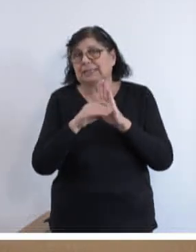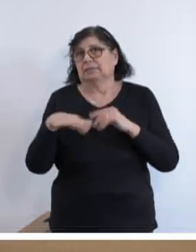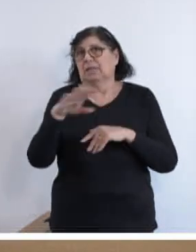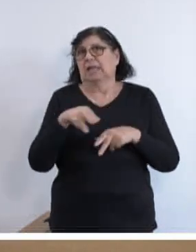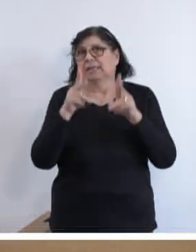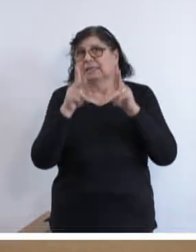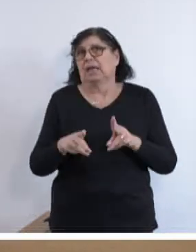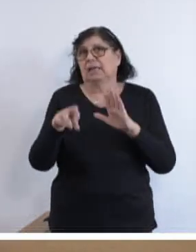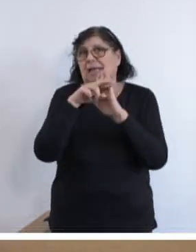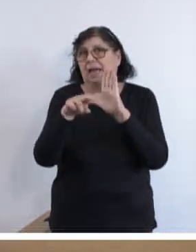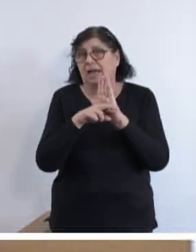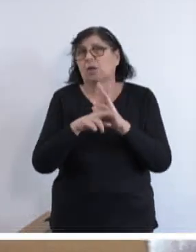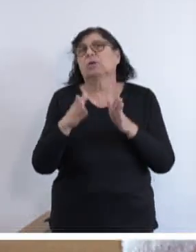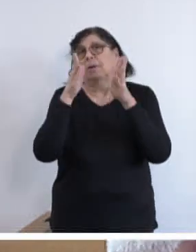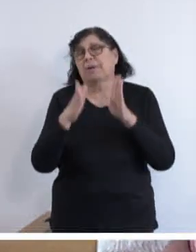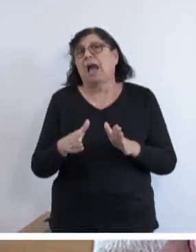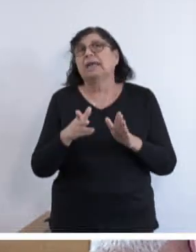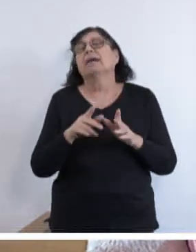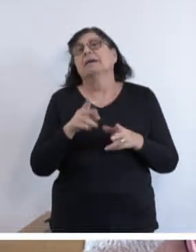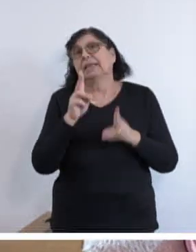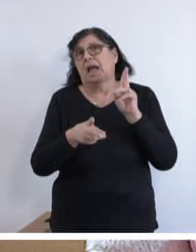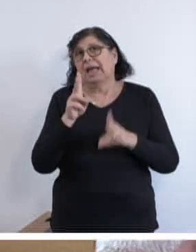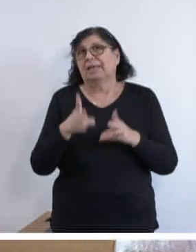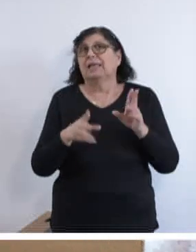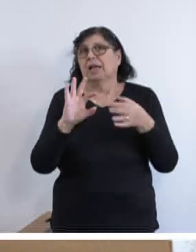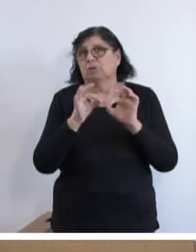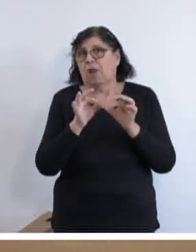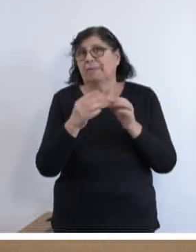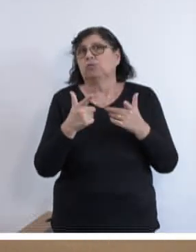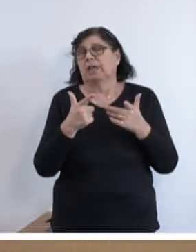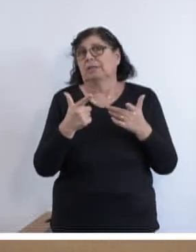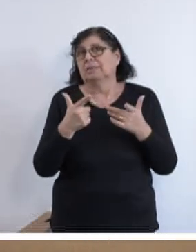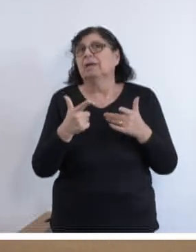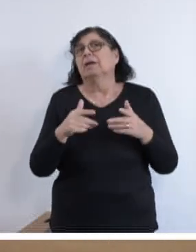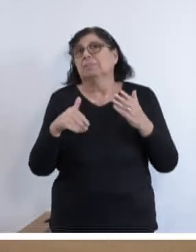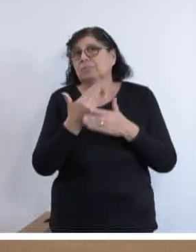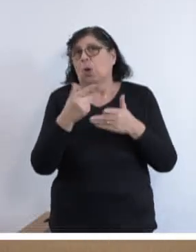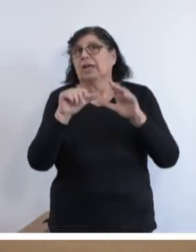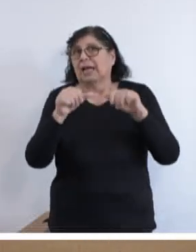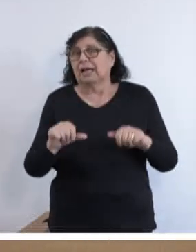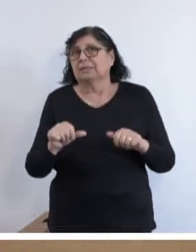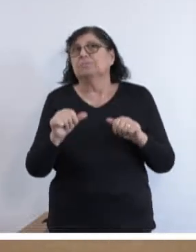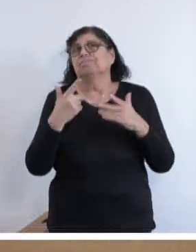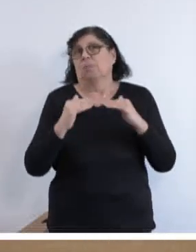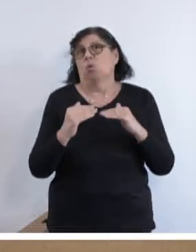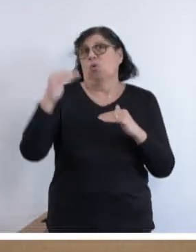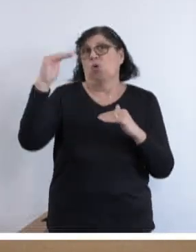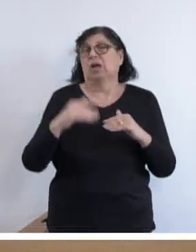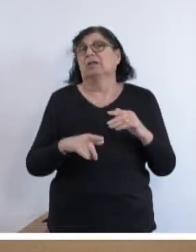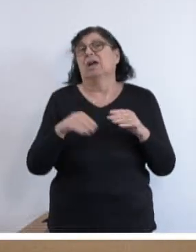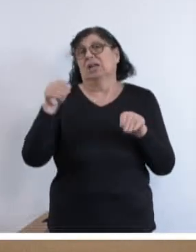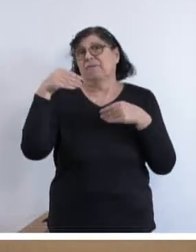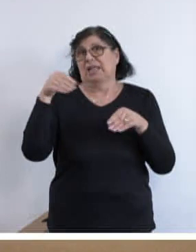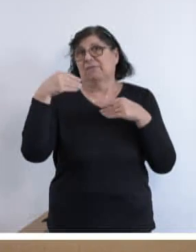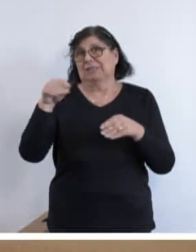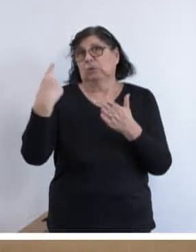für den Bereich der gerichtlichen DolmetscherInnen obsolet. Zudem gelten bundesrechtlich nun höhere